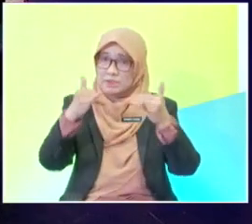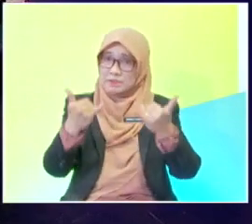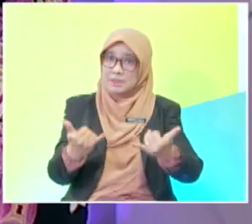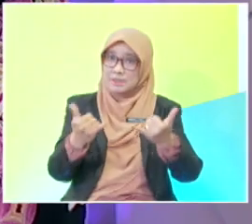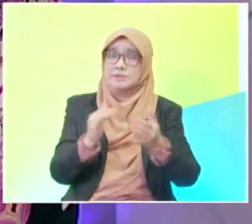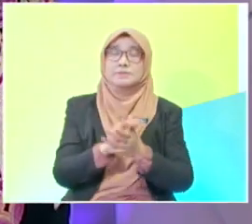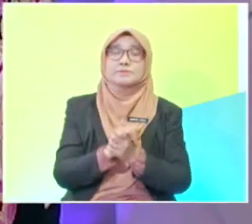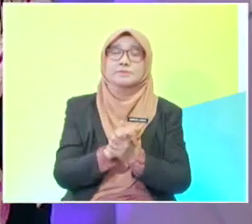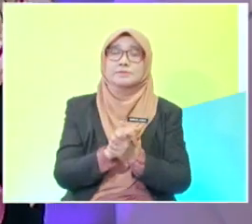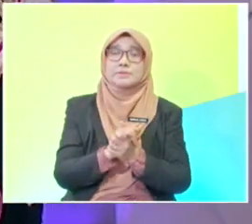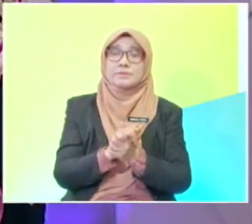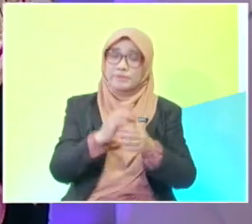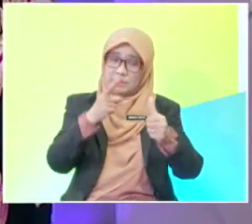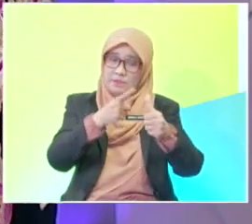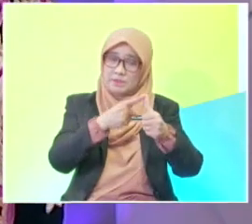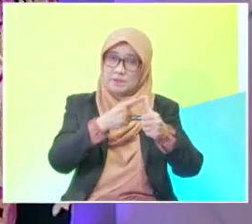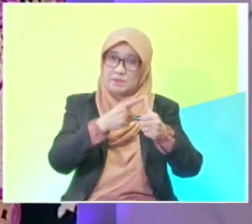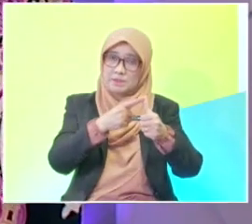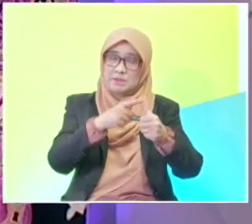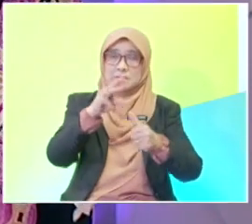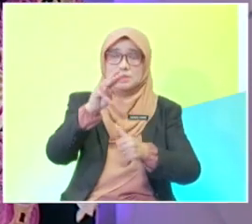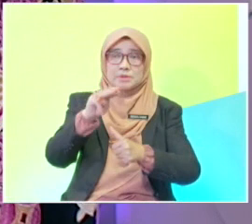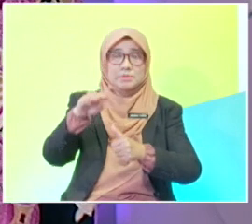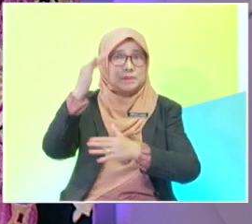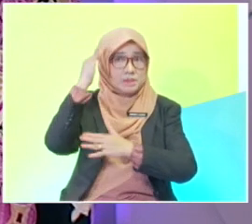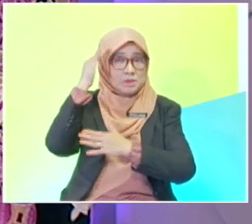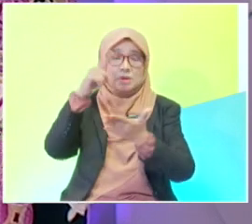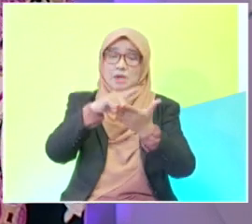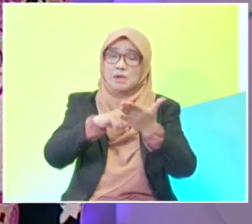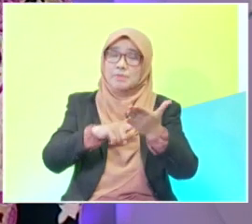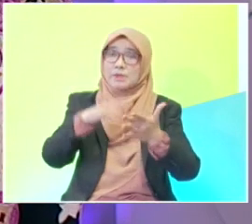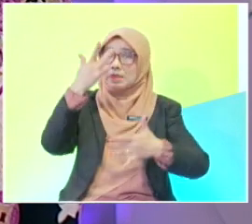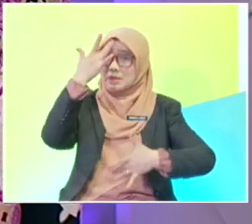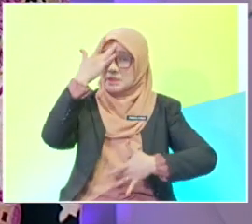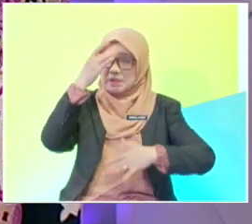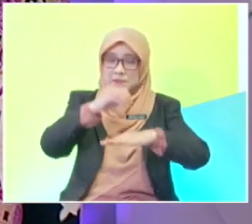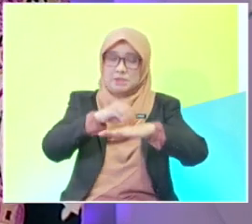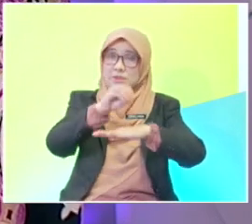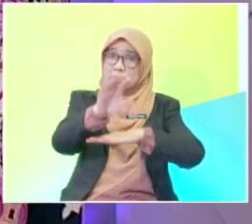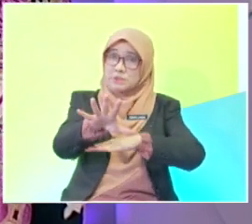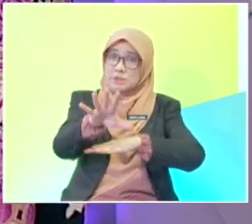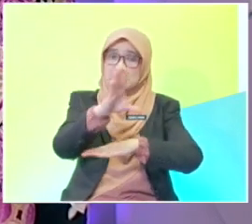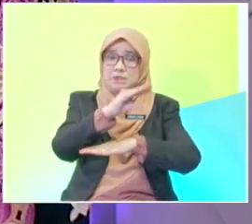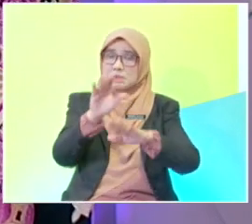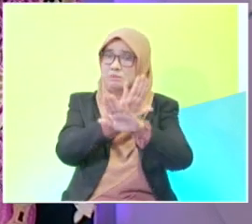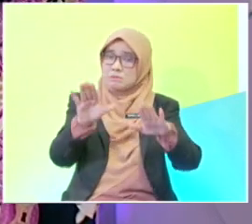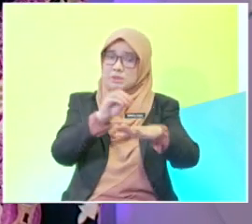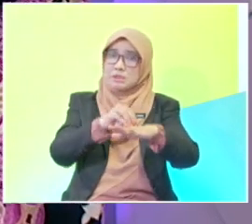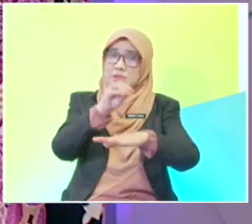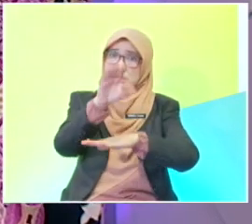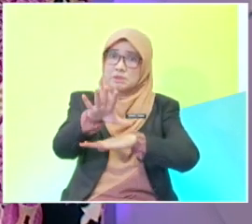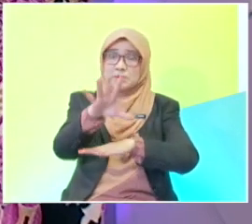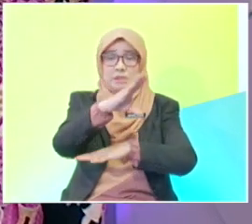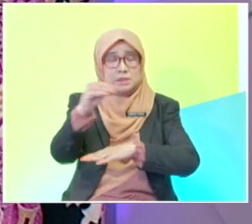ini. Okey, baiklah. Pertama sekali kita perlu kenal pasti apa itu penyakit berjangkit dan juga penyakit tidak berjangkit dan penyebab kepada